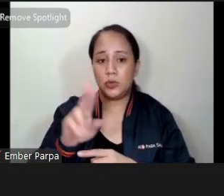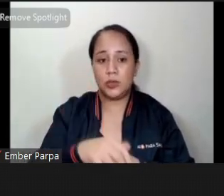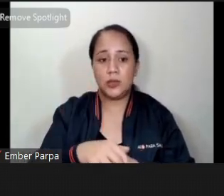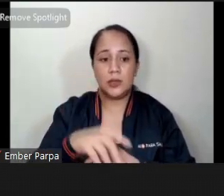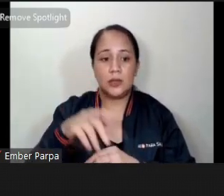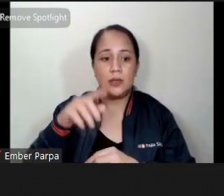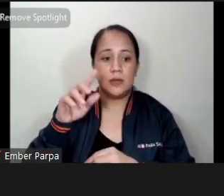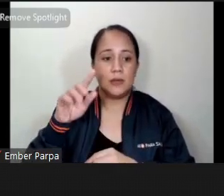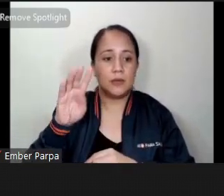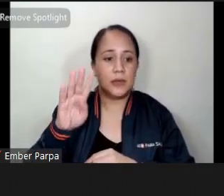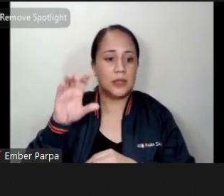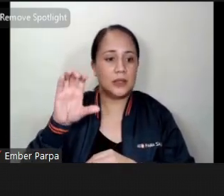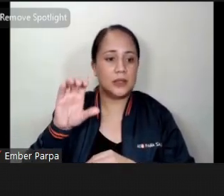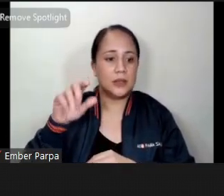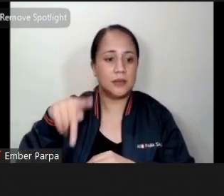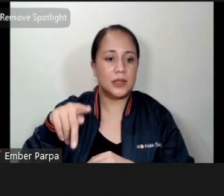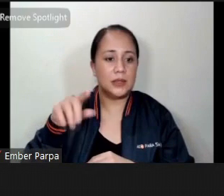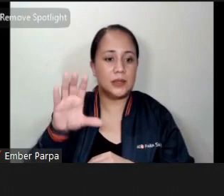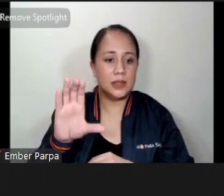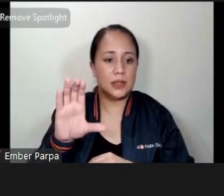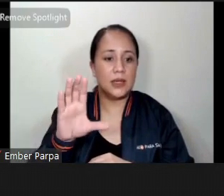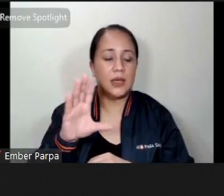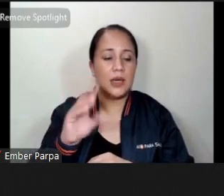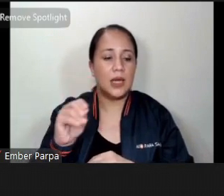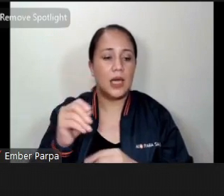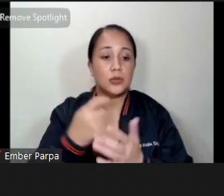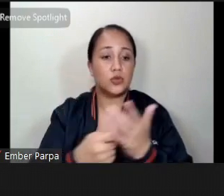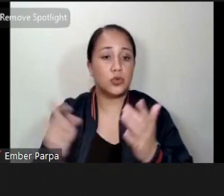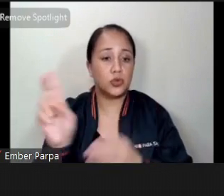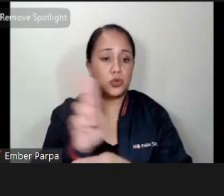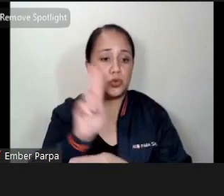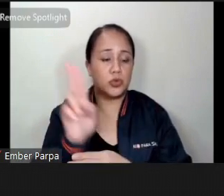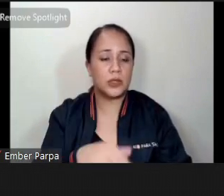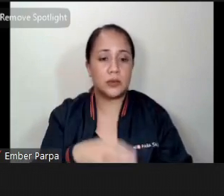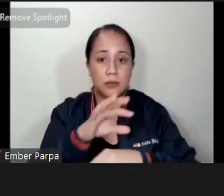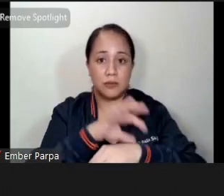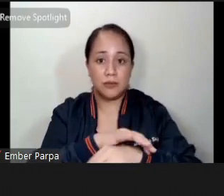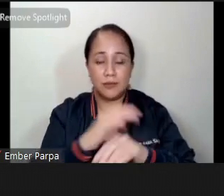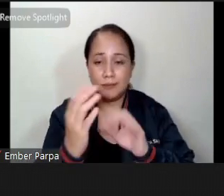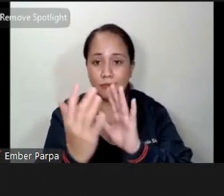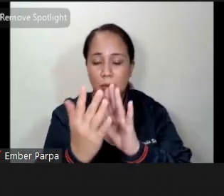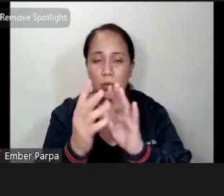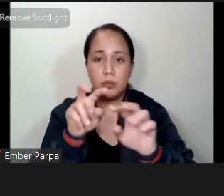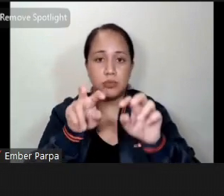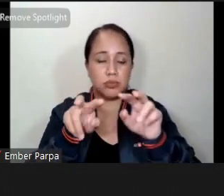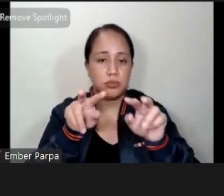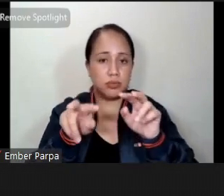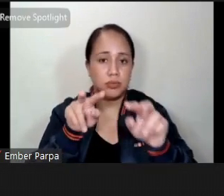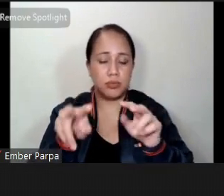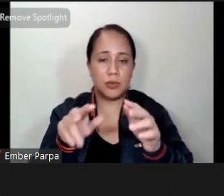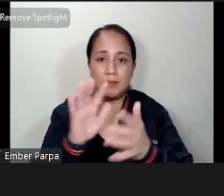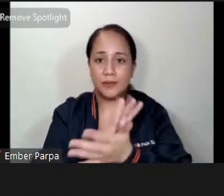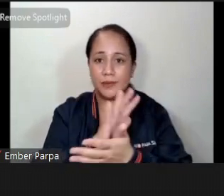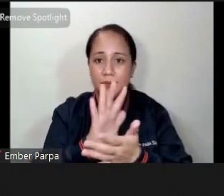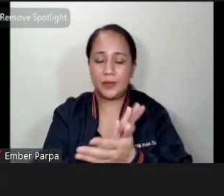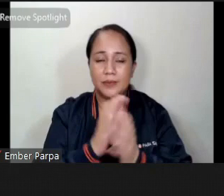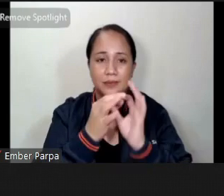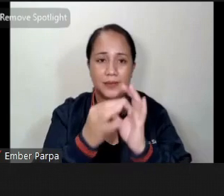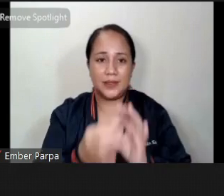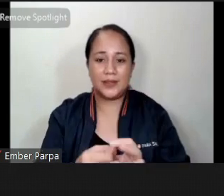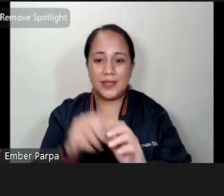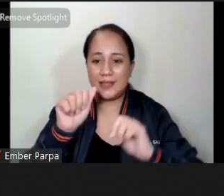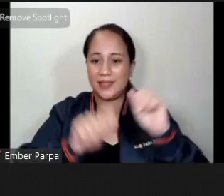LBCPC. At ang gagamitin po natin ditong tools ay ang face-to-face monitoring visit paper-based assessment. At